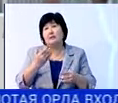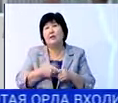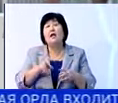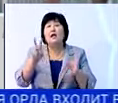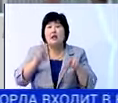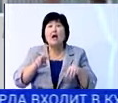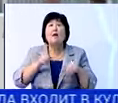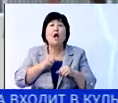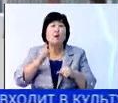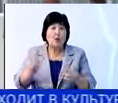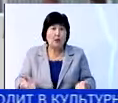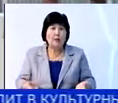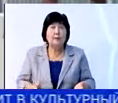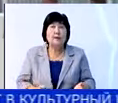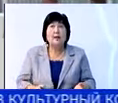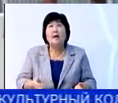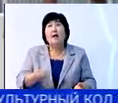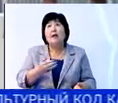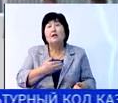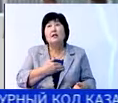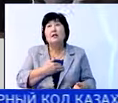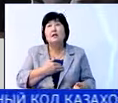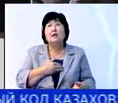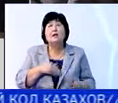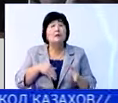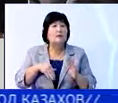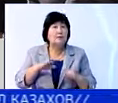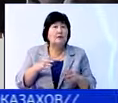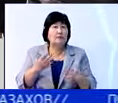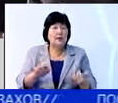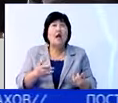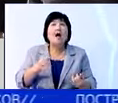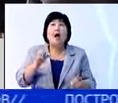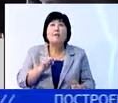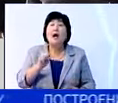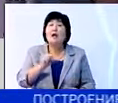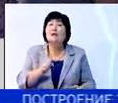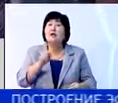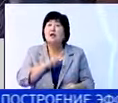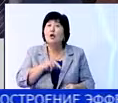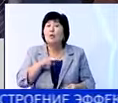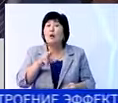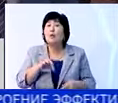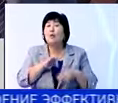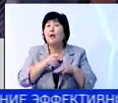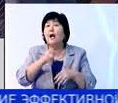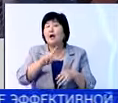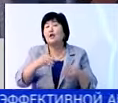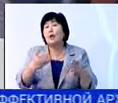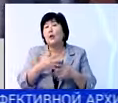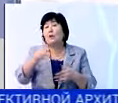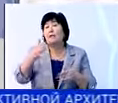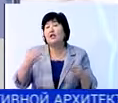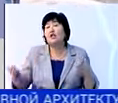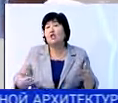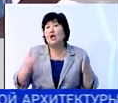лаборатория. Вот. Желать лучшего нечего. Акмарал Альназарова ознакомилась и с работами по подведению газа в новые многоэтажные